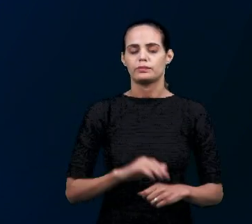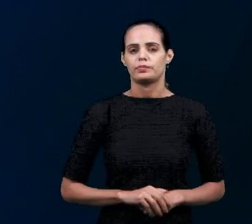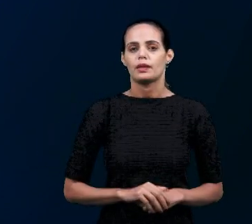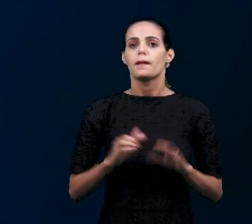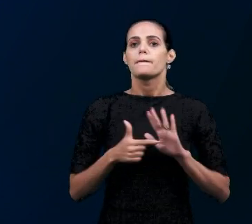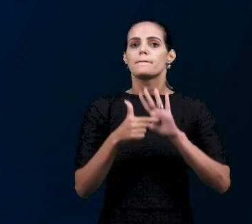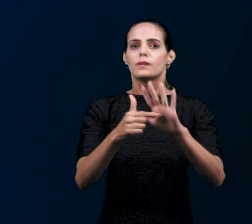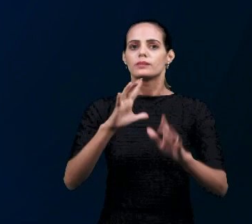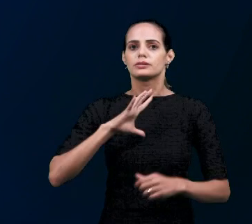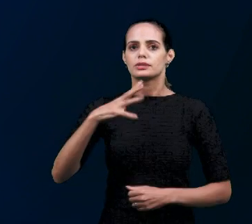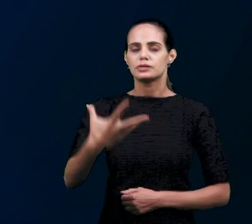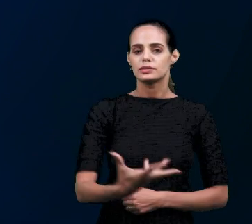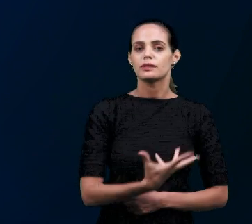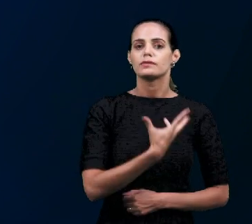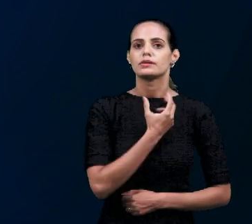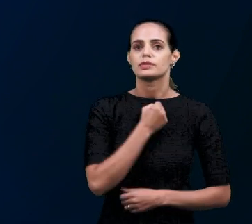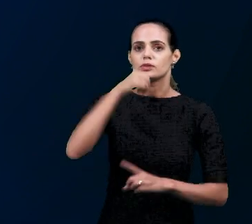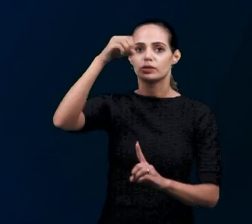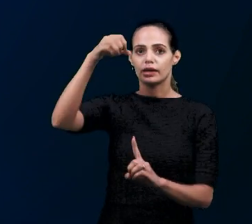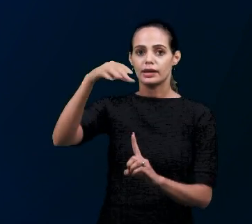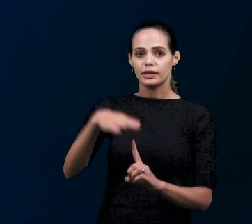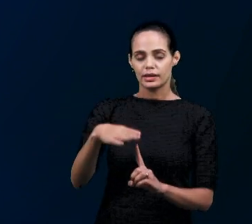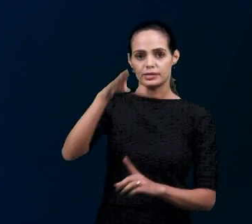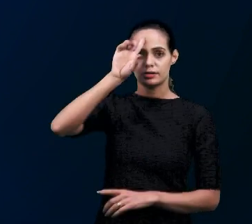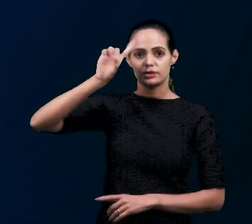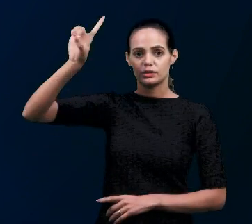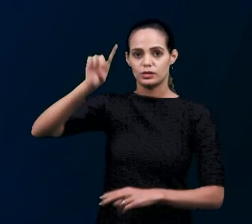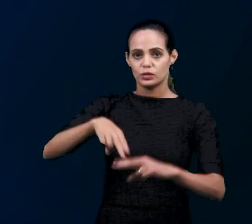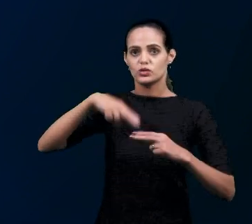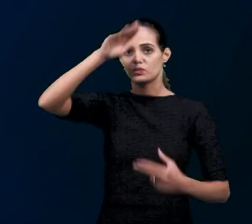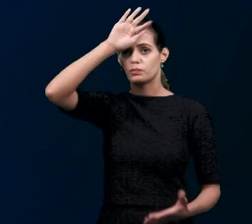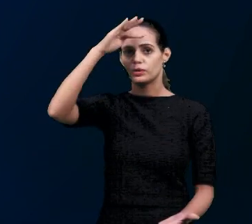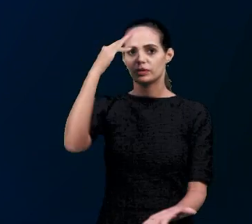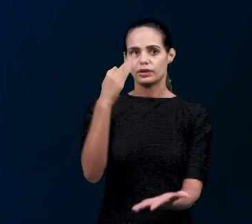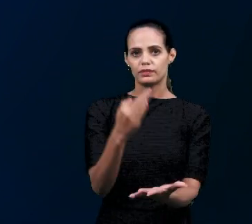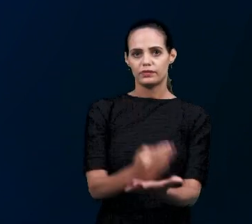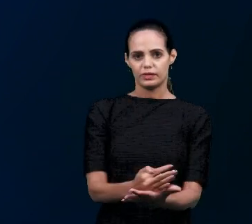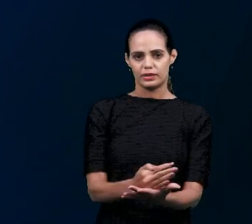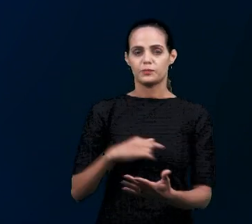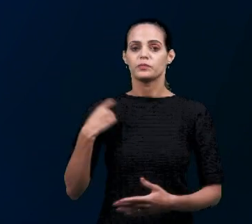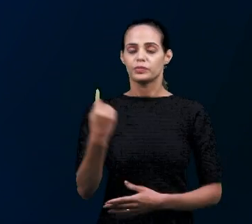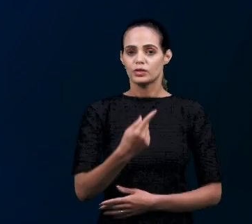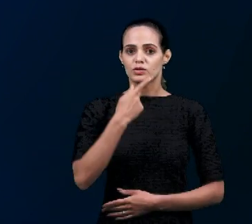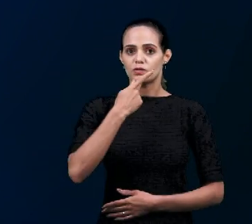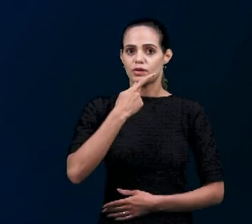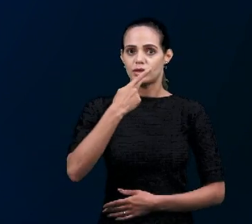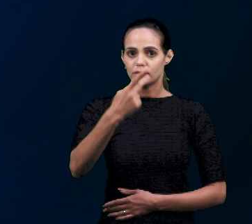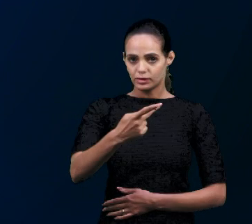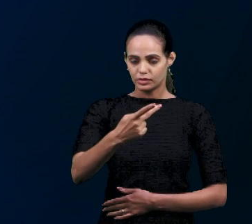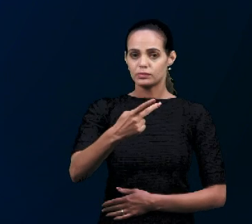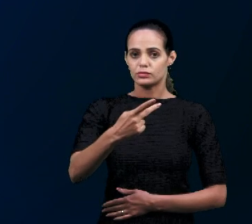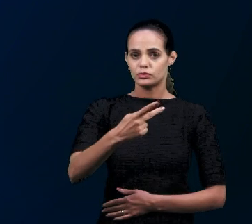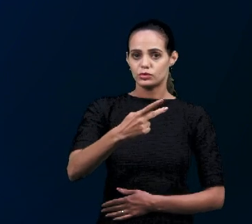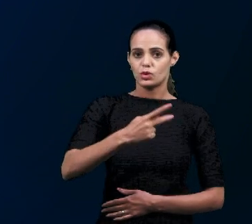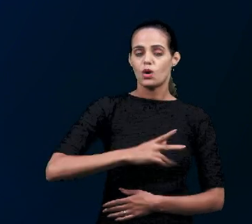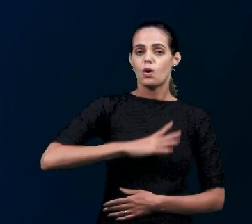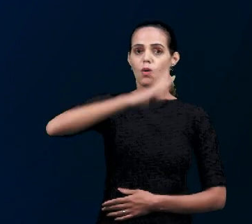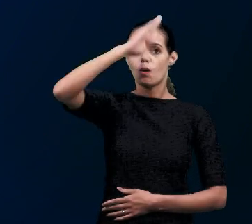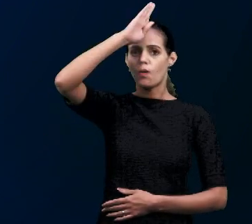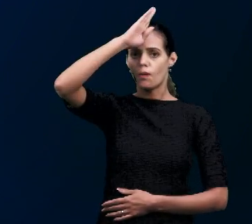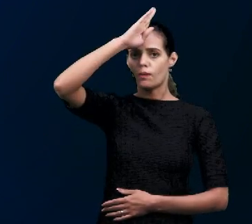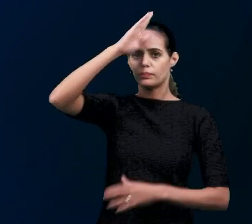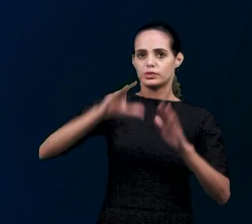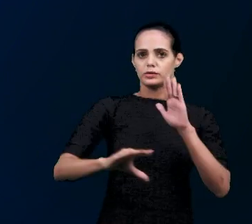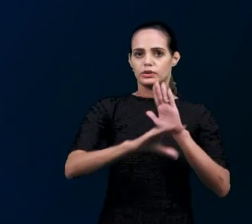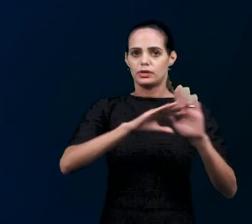donne le salut est la grâce de Dieu par le moyen de la foi. Nous pouvons affirmer cela en lisant la